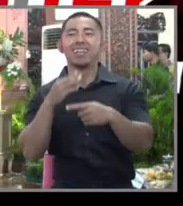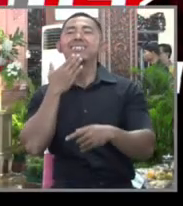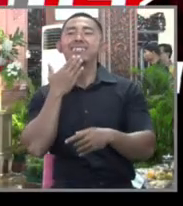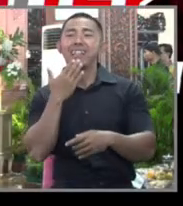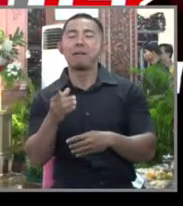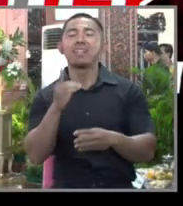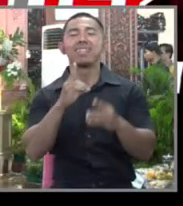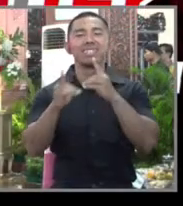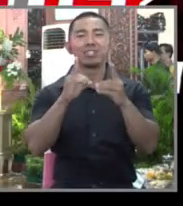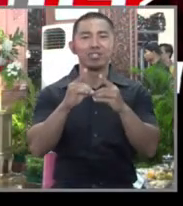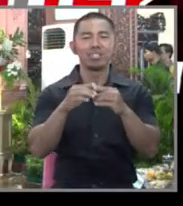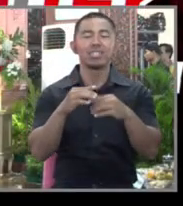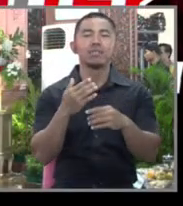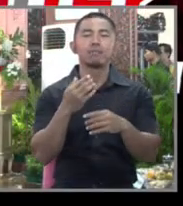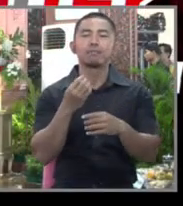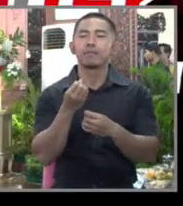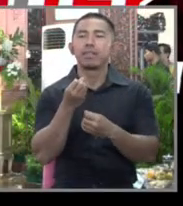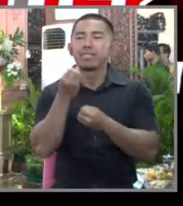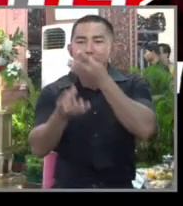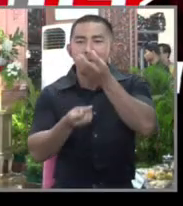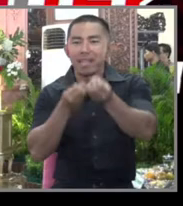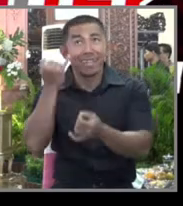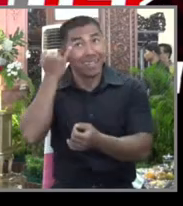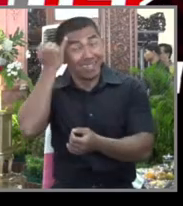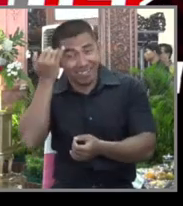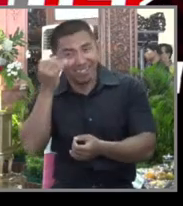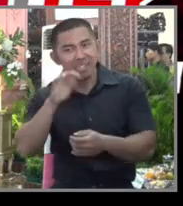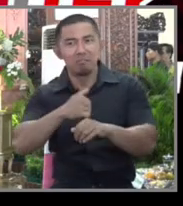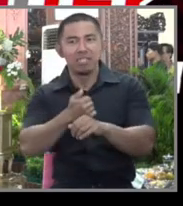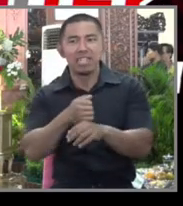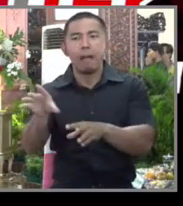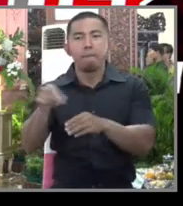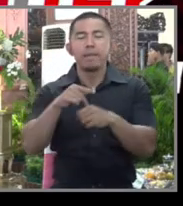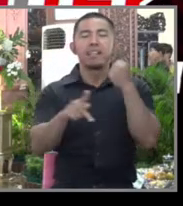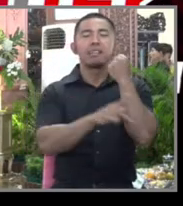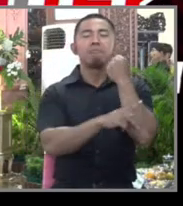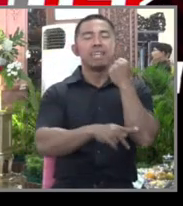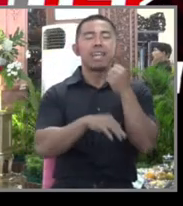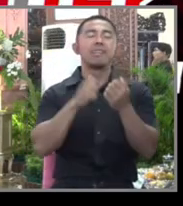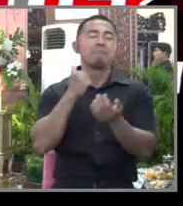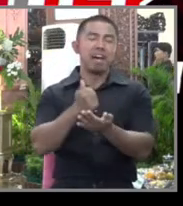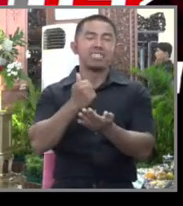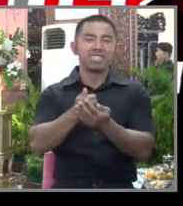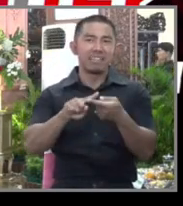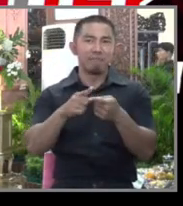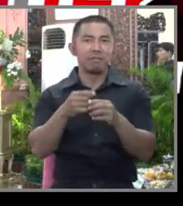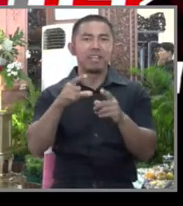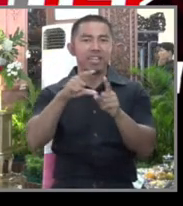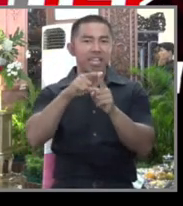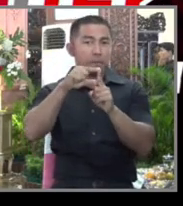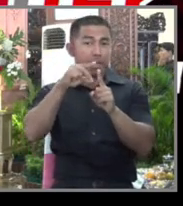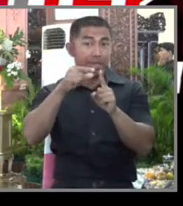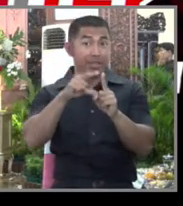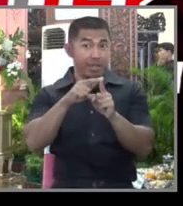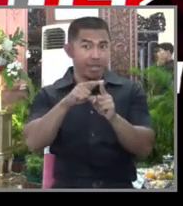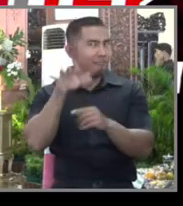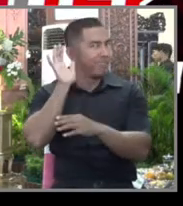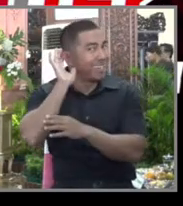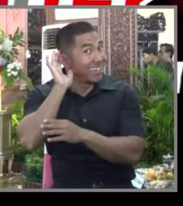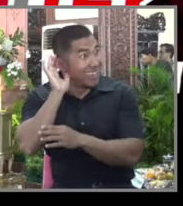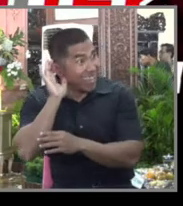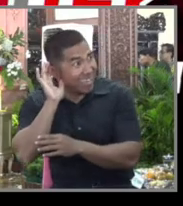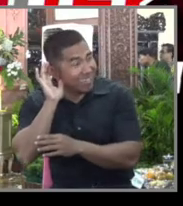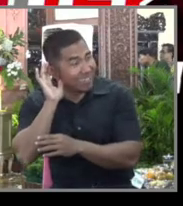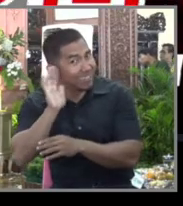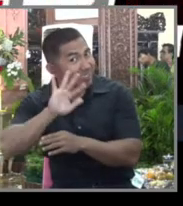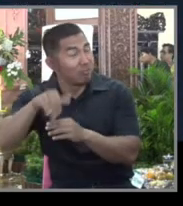berdiskusi sampaikan pendapatmu agar kita bisa mengambil kebijakan dan Insyaallah kawan-kawan dari DPRD semua akan mendengarkan secara